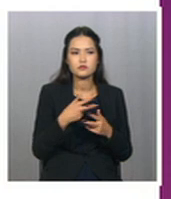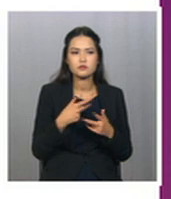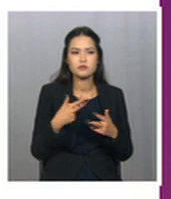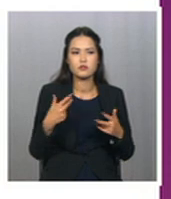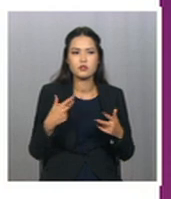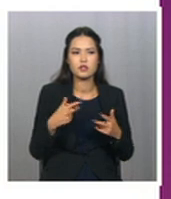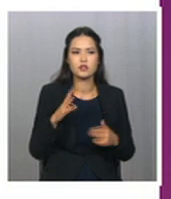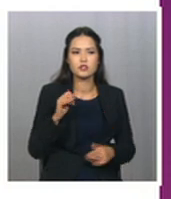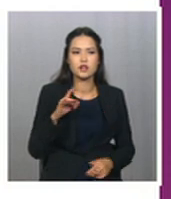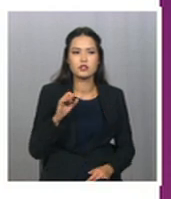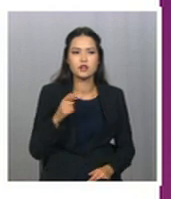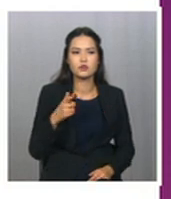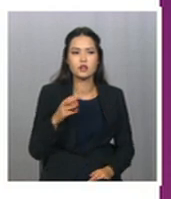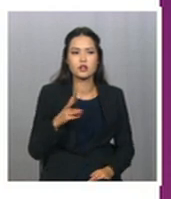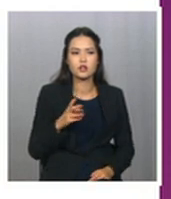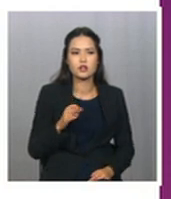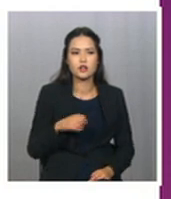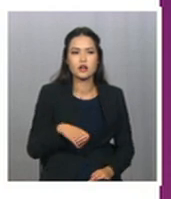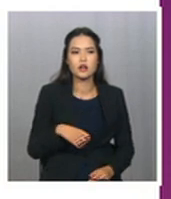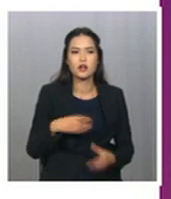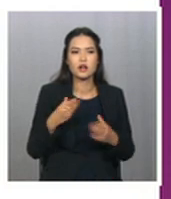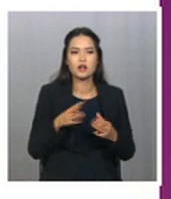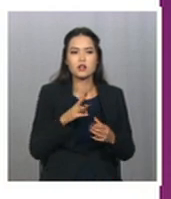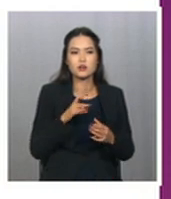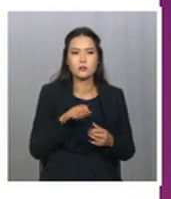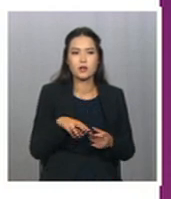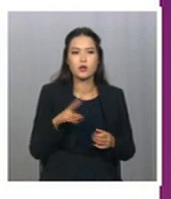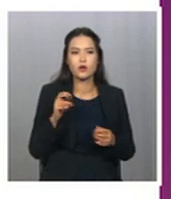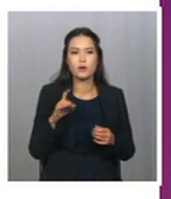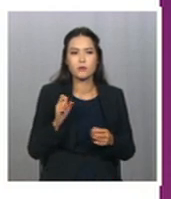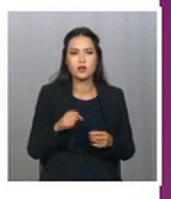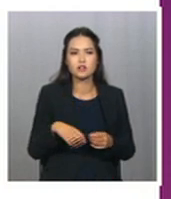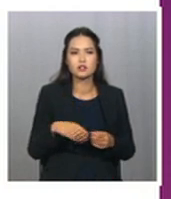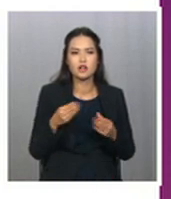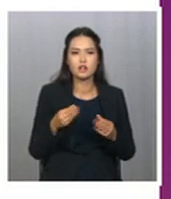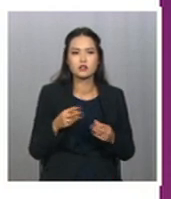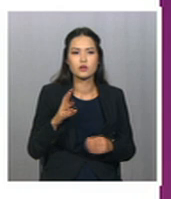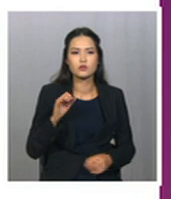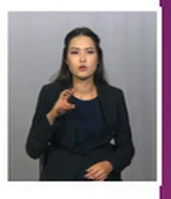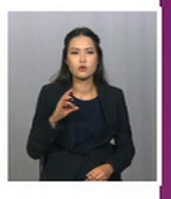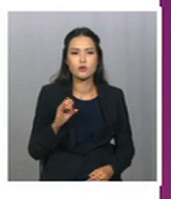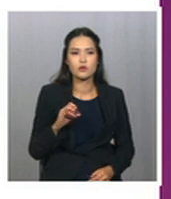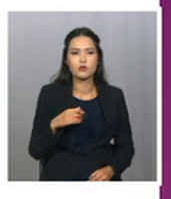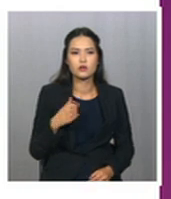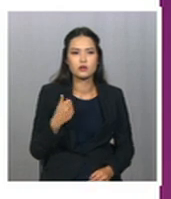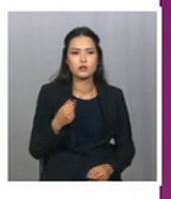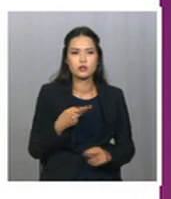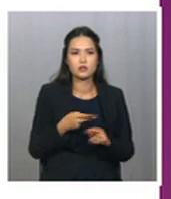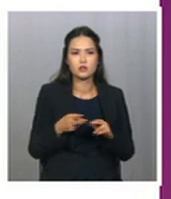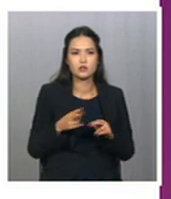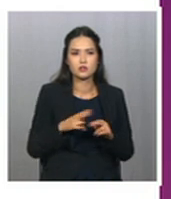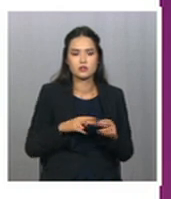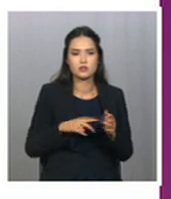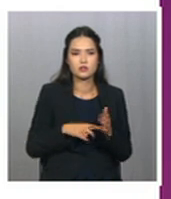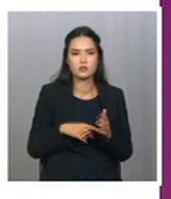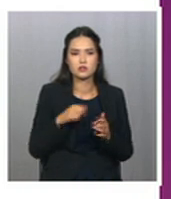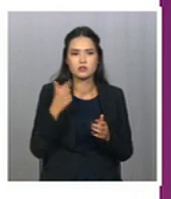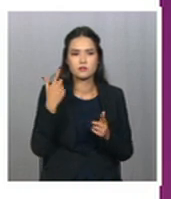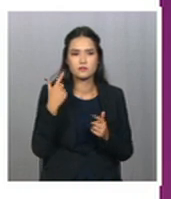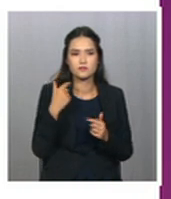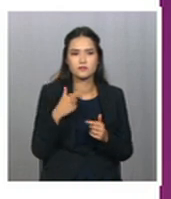шегін қалың мал құрбаны қанды соққы деп атады. Өздеріңізде сезіп отырған боларсыздар.